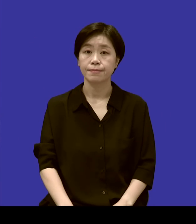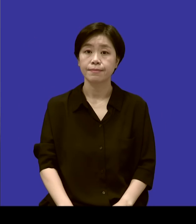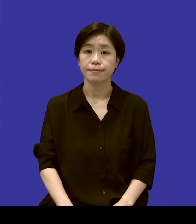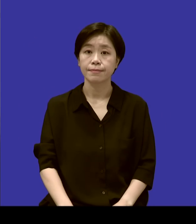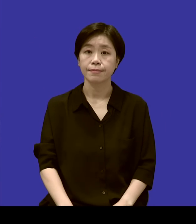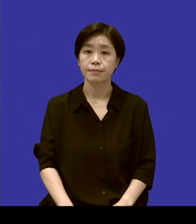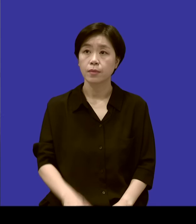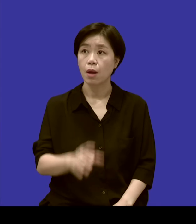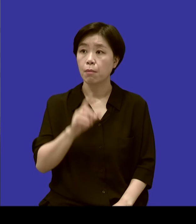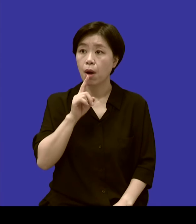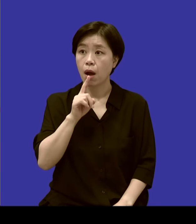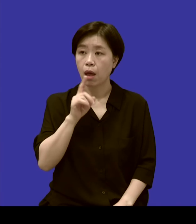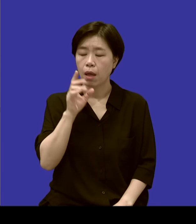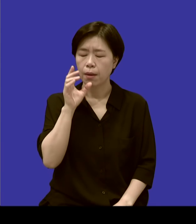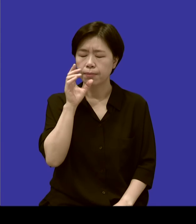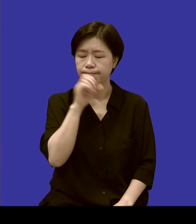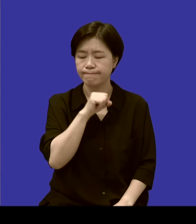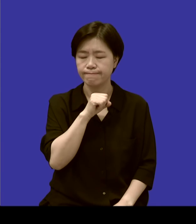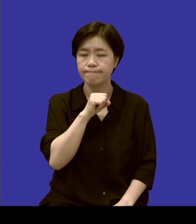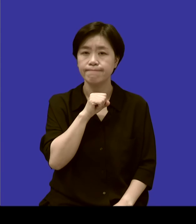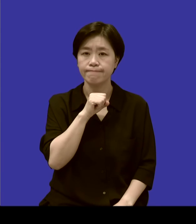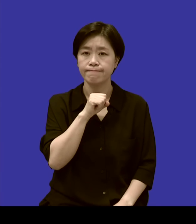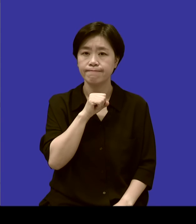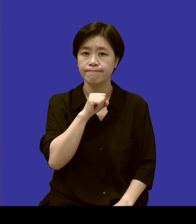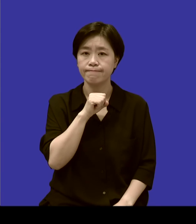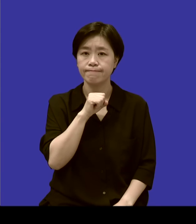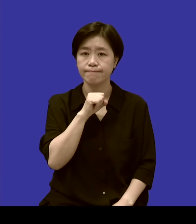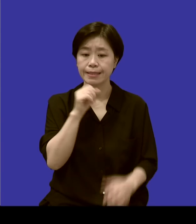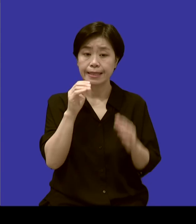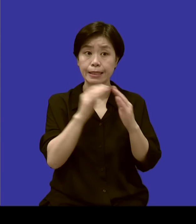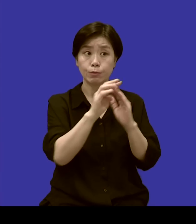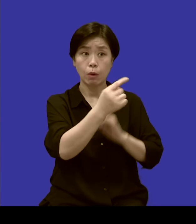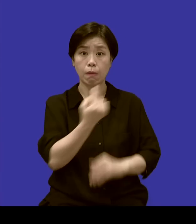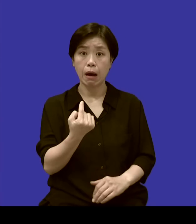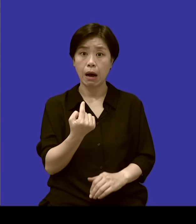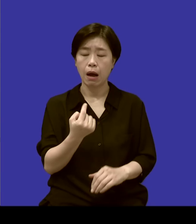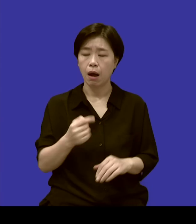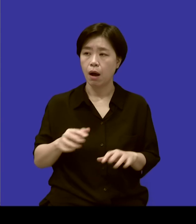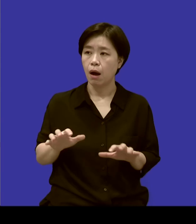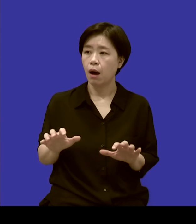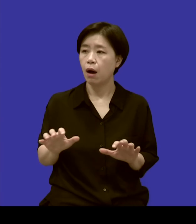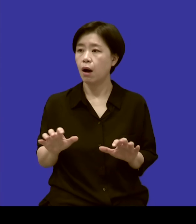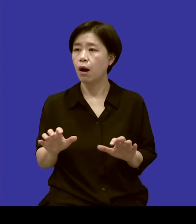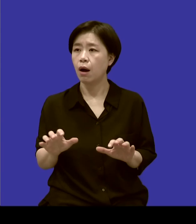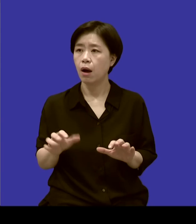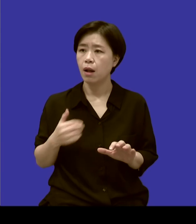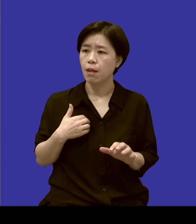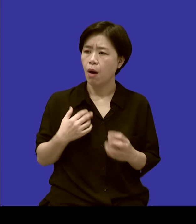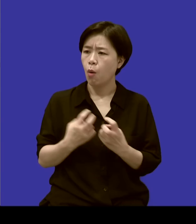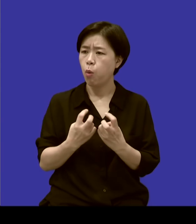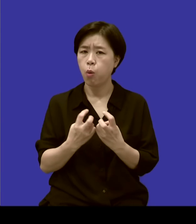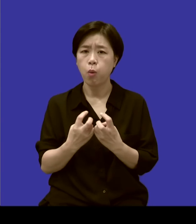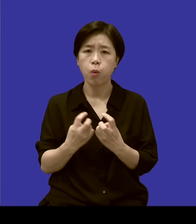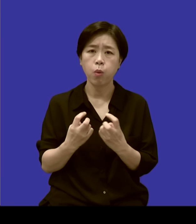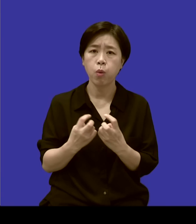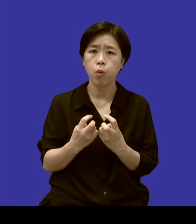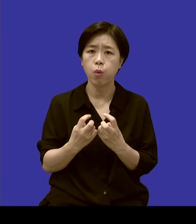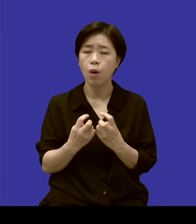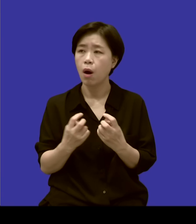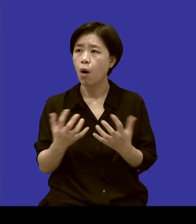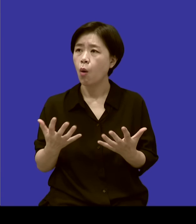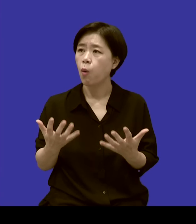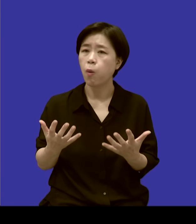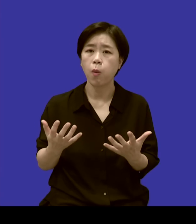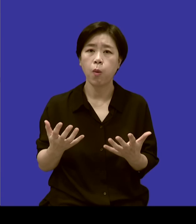말이 안 나오고 실어증처럼 그래서 집에 가서 내가 어떻게 해야 되나 어떤 대책도 모르게 그냥 벙